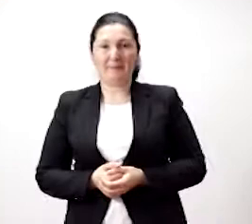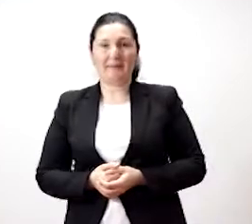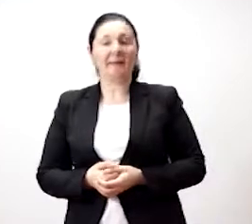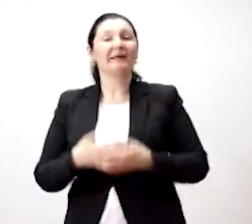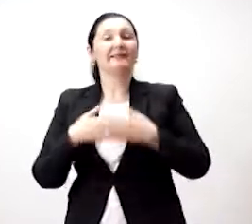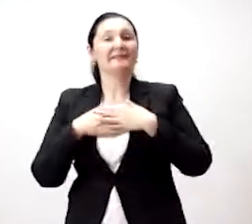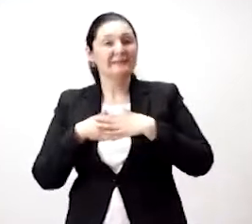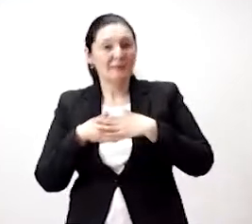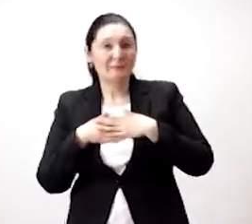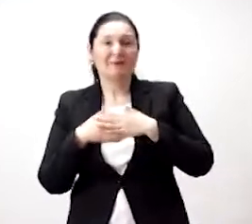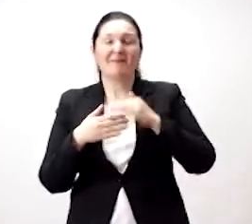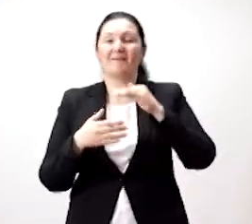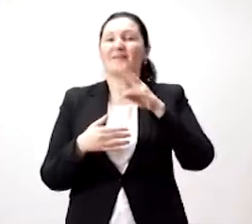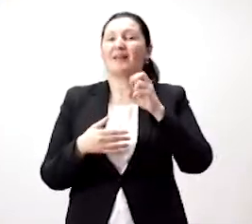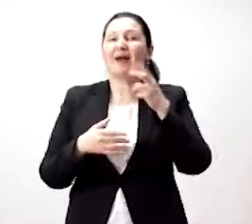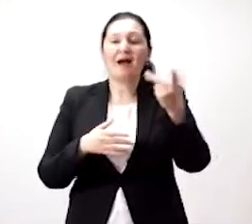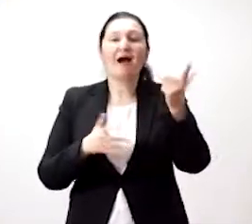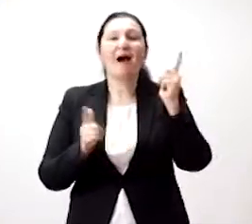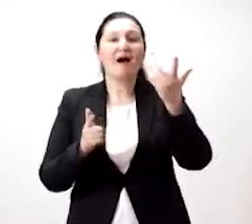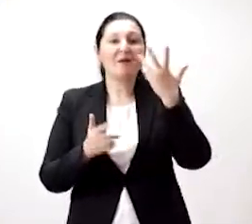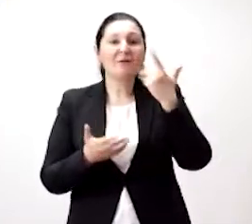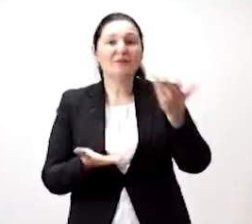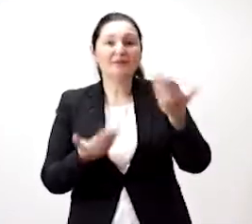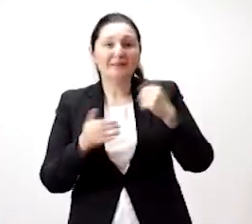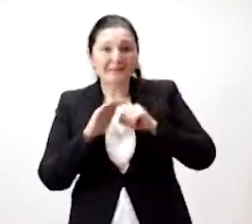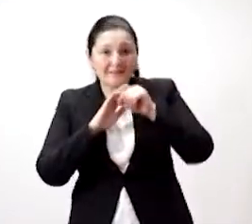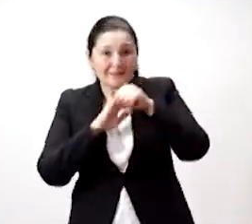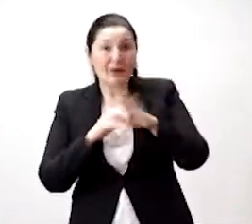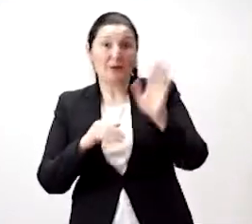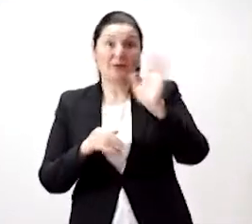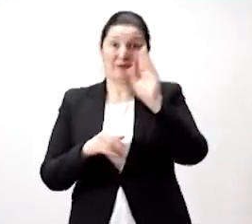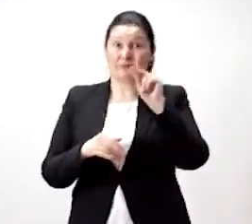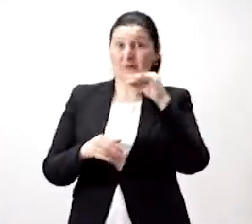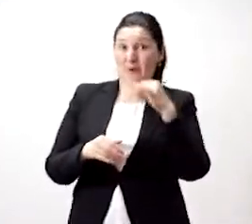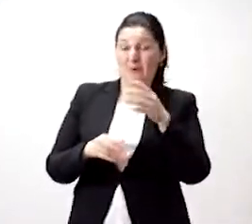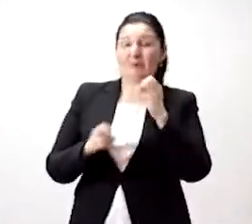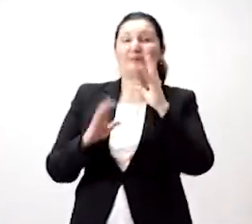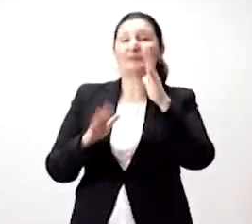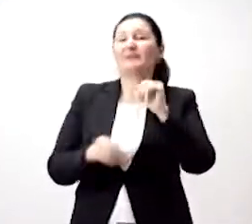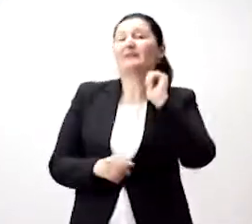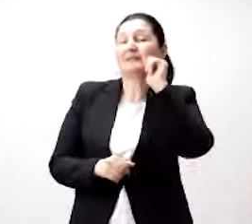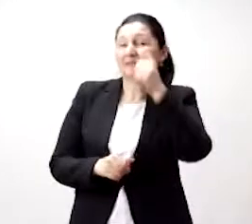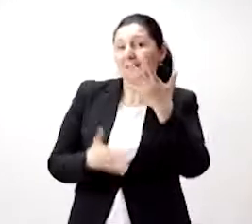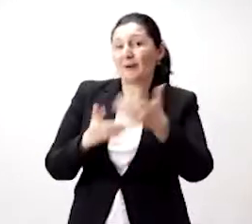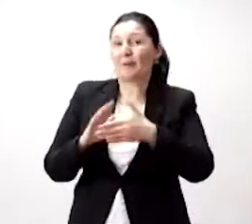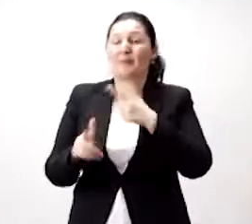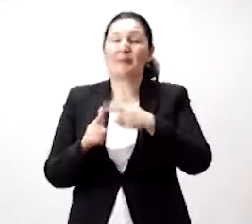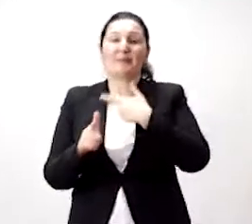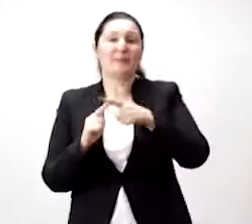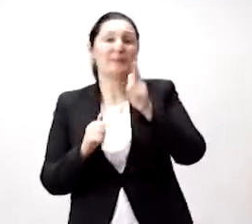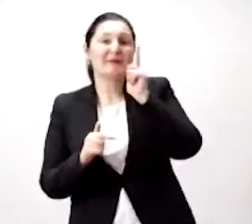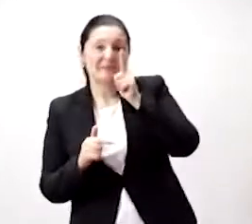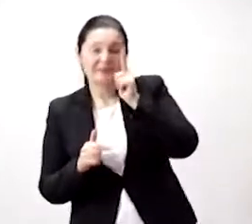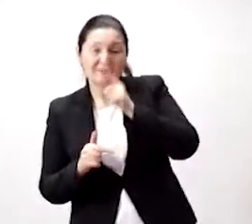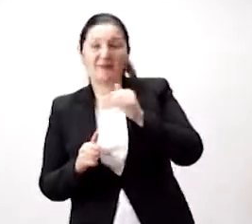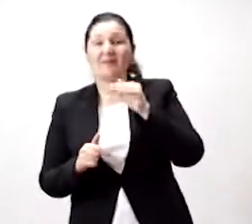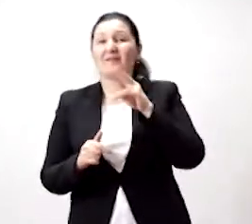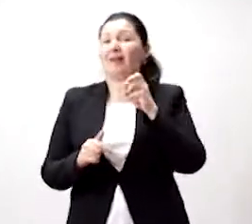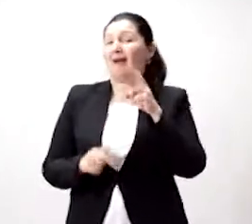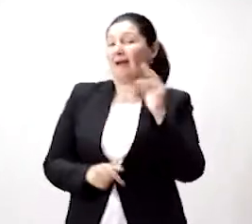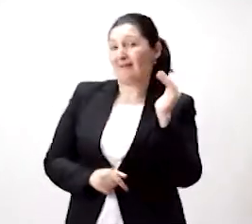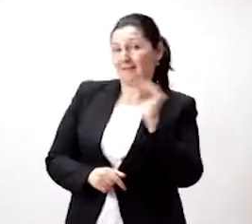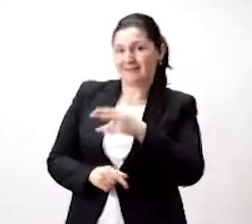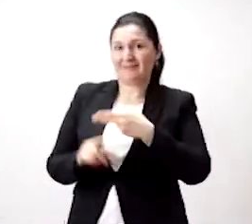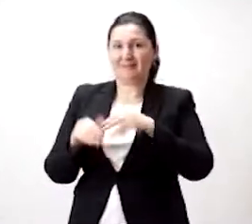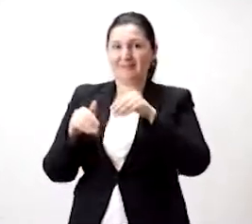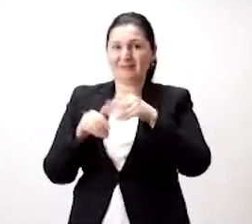سلام فلایر، تو که از خلطه‌چه میبرایی؟ سلام جوی، شاید فردو یا پس فردو. فلایر،